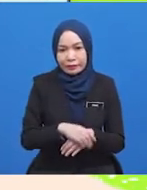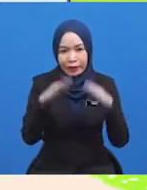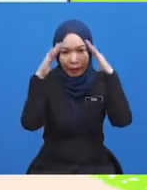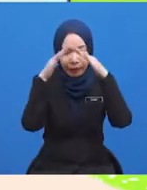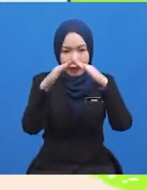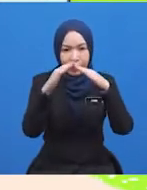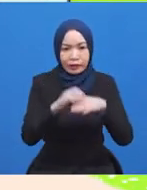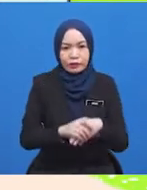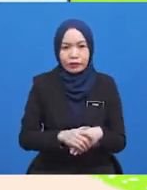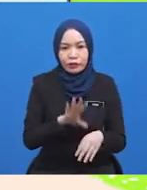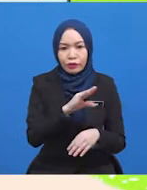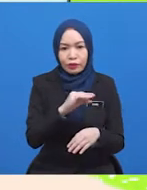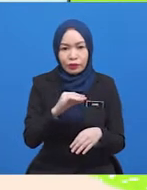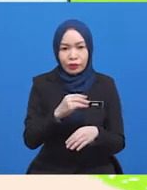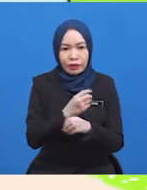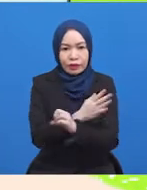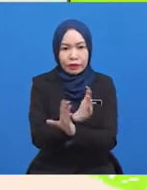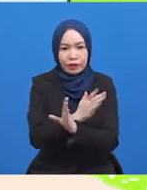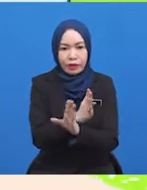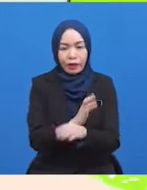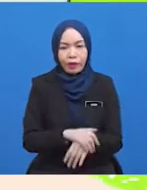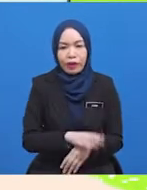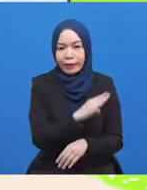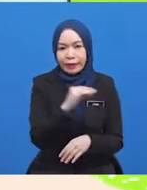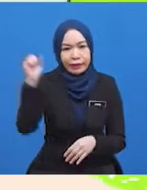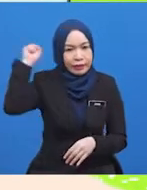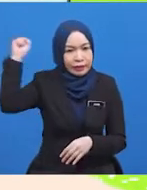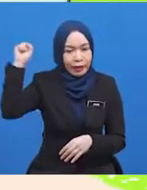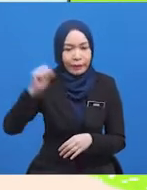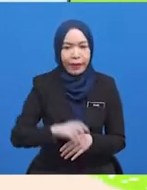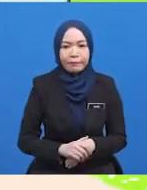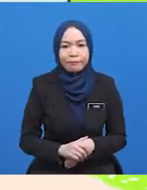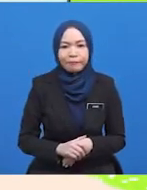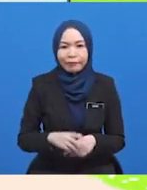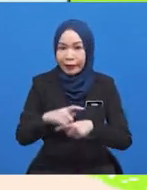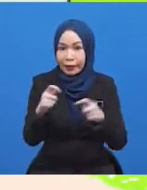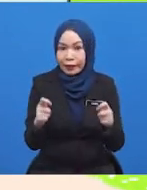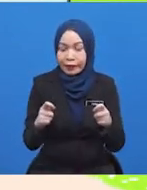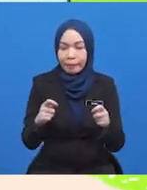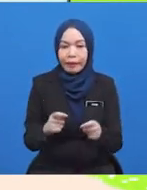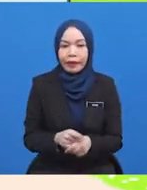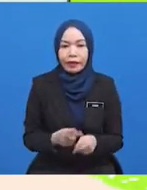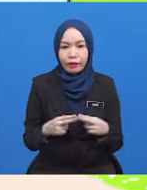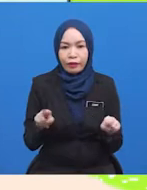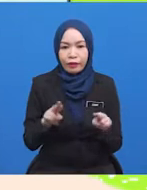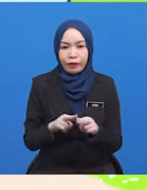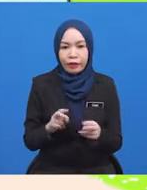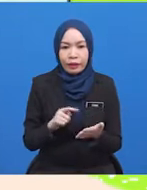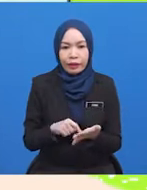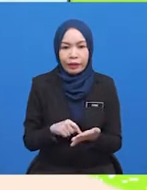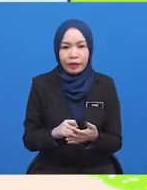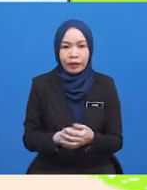Lundu Sarawak dan Telupit di Sabah. Lokasi utama batuan enapan pula terletak